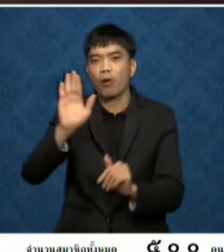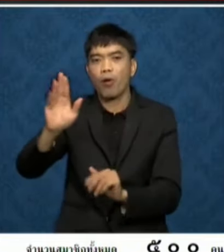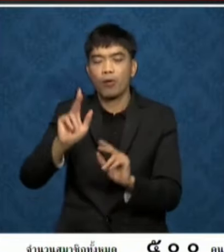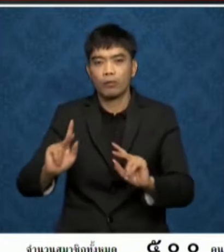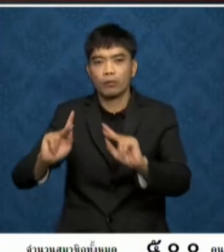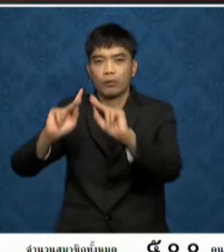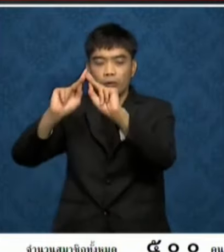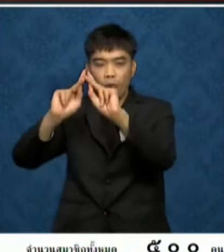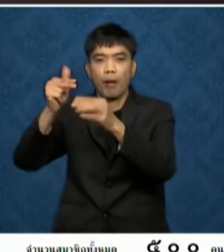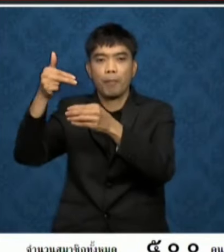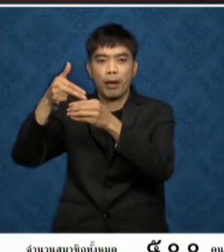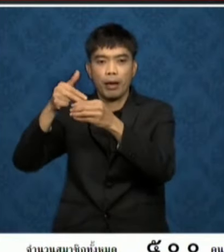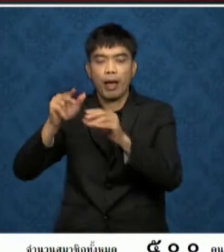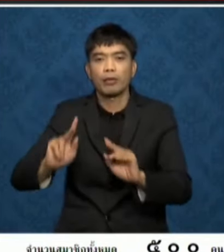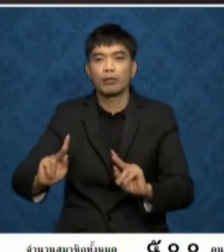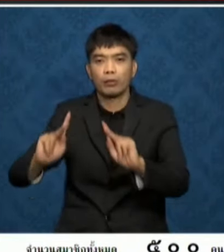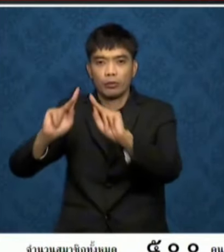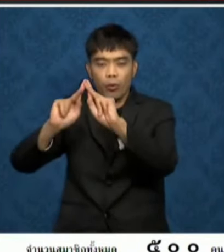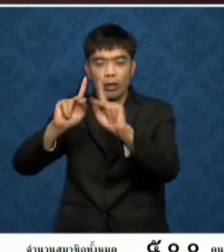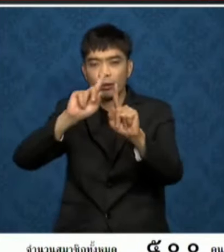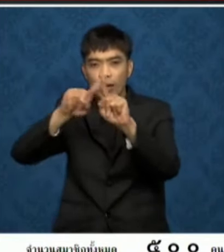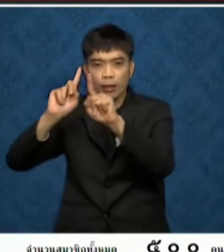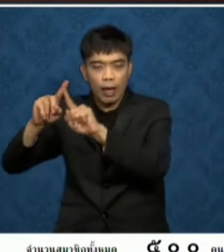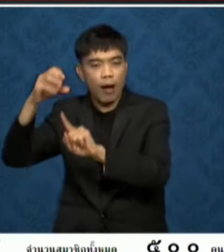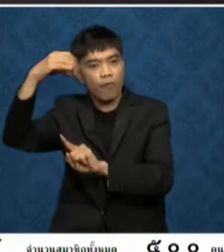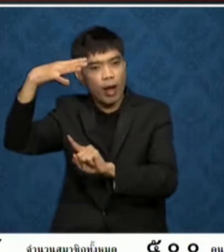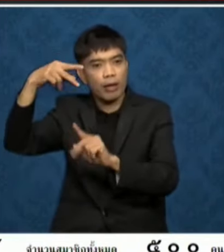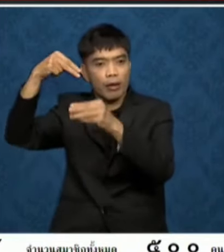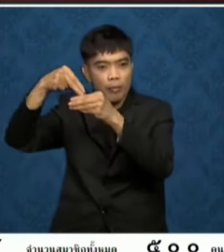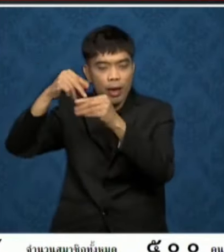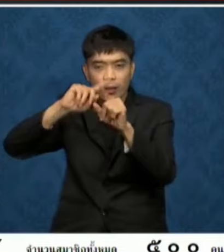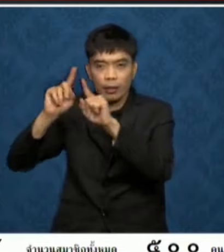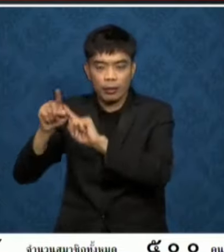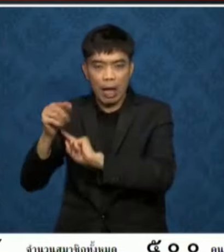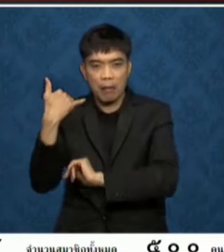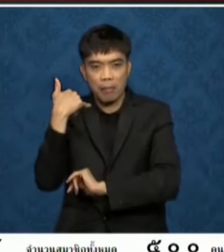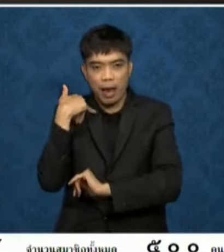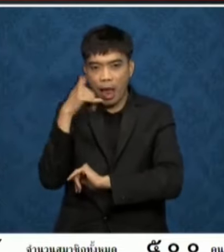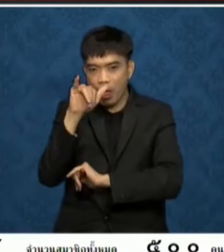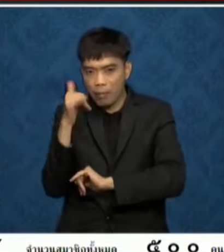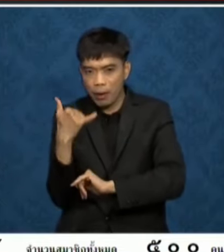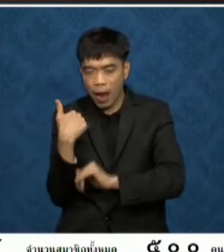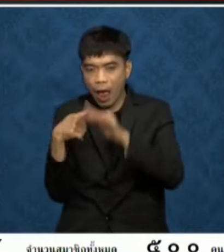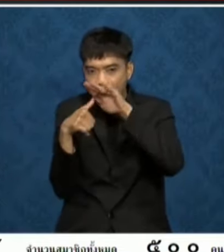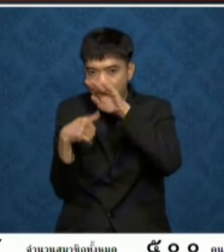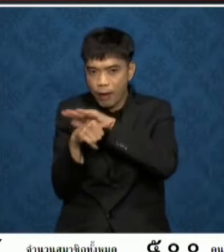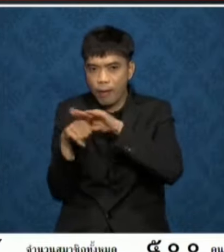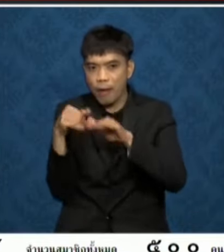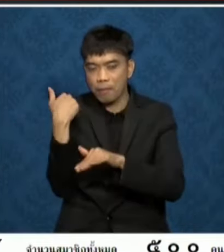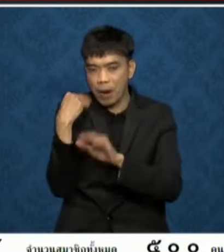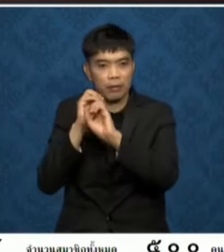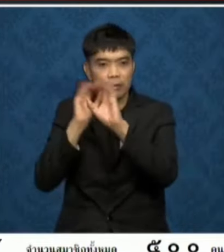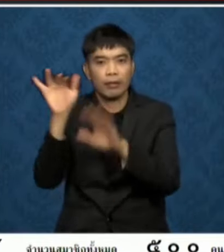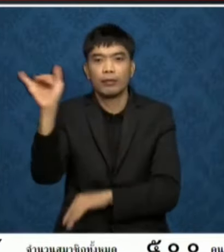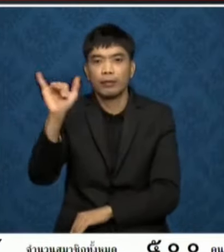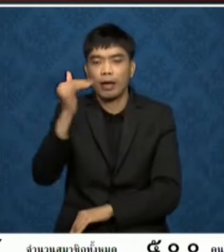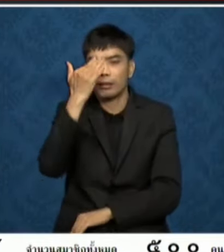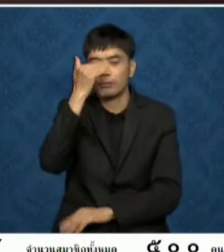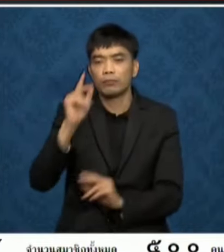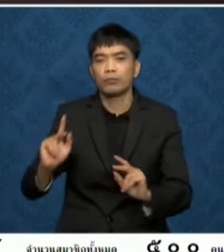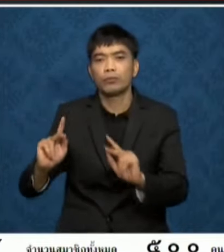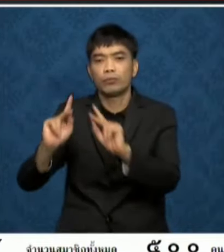งพลังงานที่อาจจะมีพลังงานบางอย่างซ่อนอยู่ก็เป็นได้และก็เป็นที่ทราบกันดีค่ะว่ากระทรวงพลังงานแม้